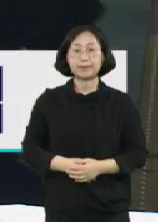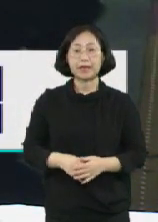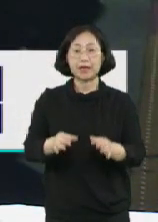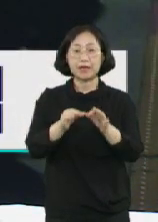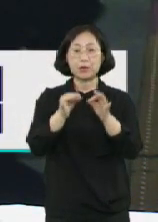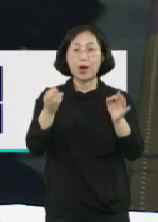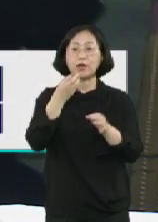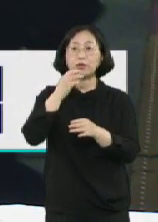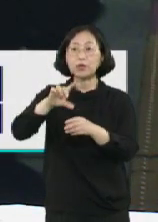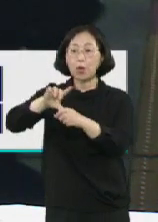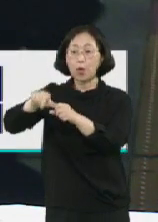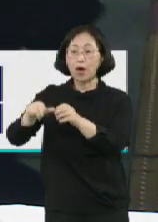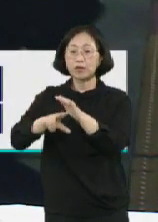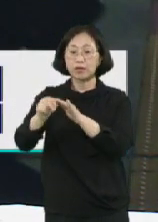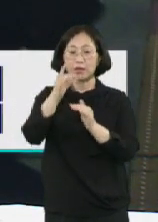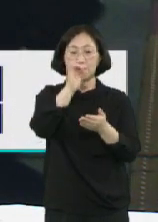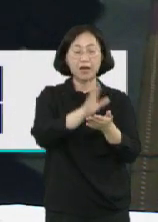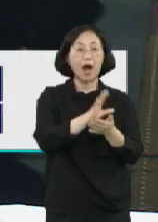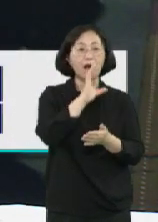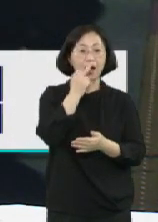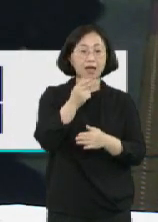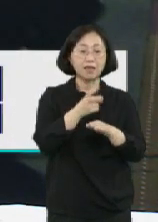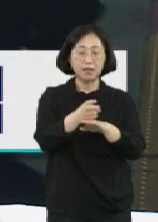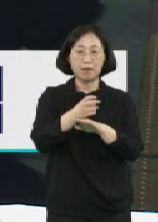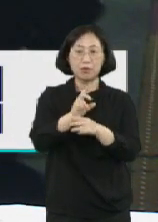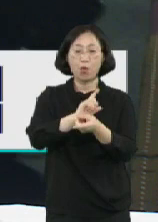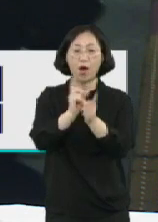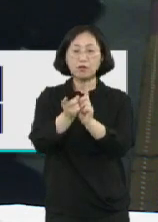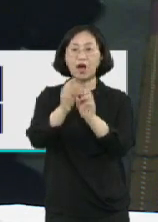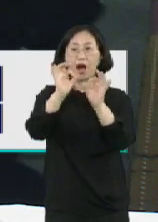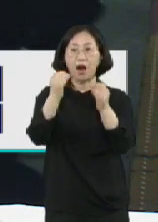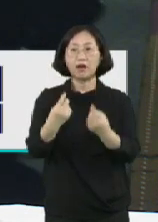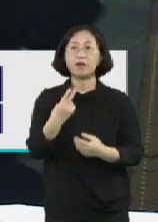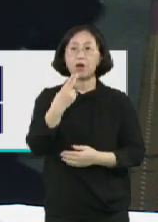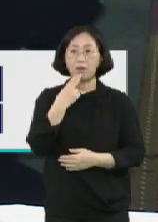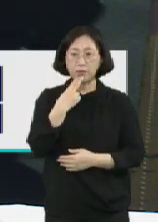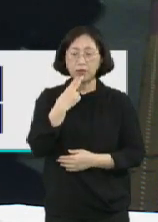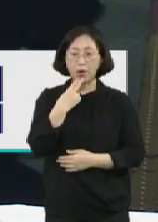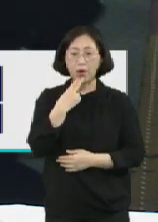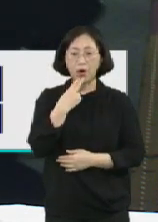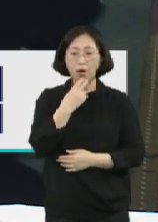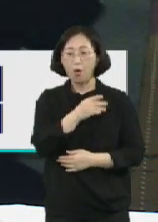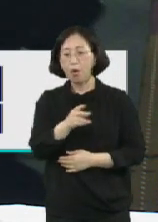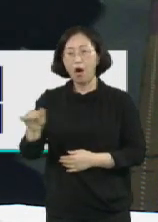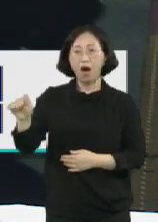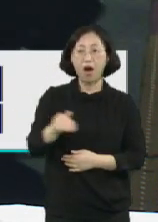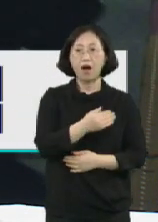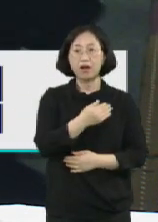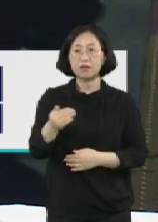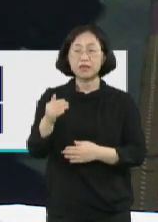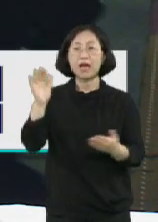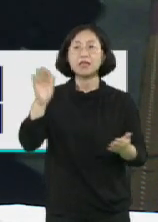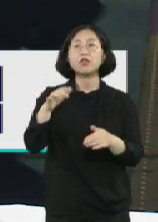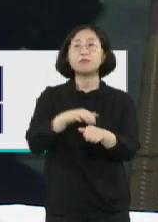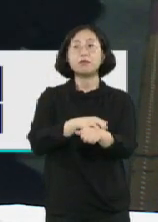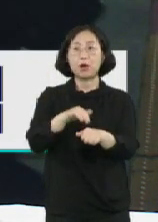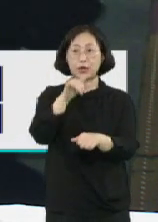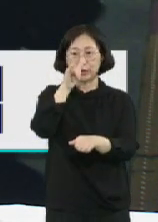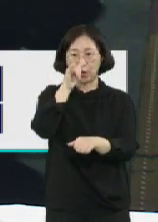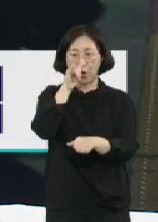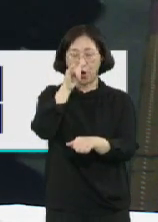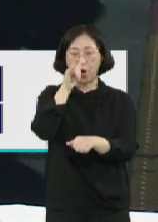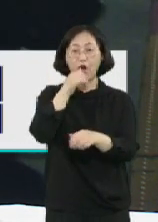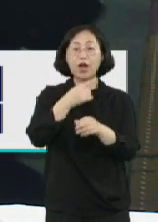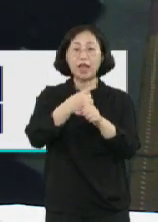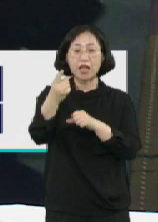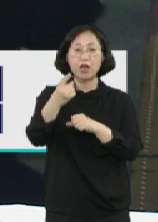그동안 수도권 전철과 천안 아산 시내버스 간 환승 할인이 없어서 통학하는 학생들이 불편을 겪었죠. 드디어 내년